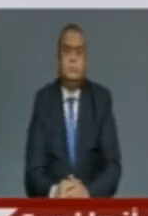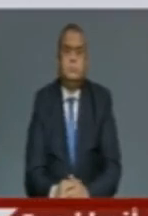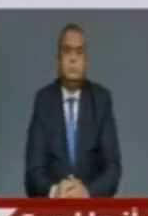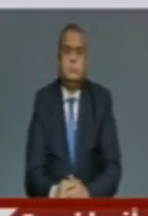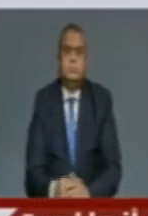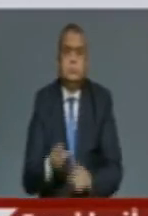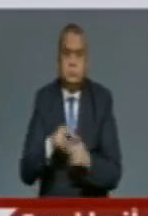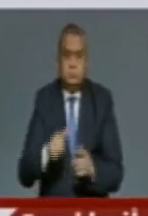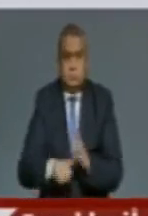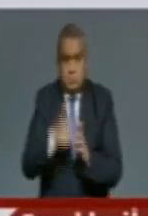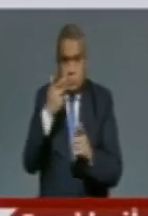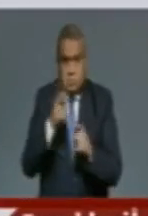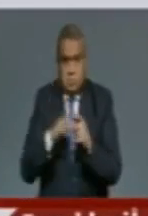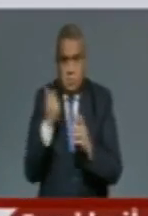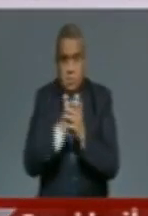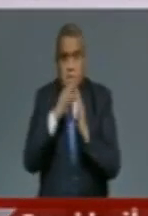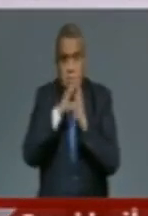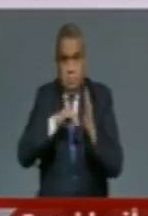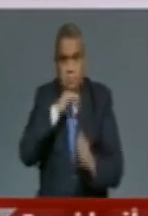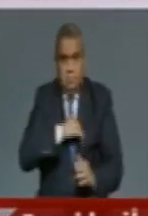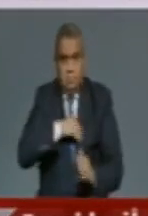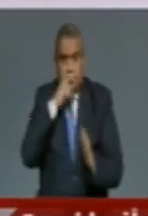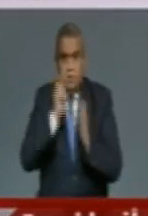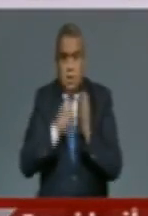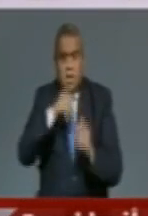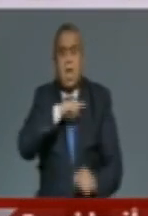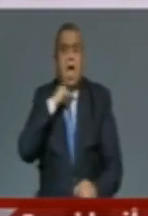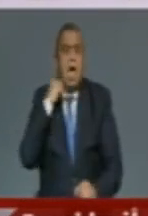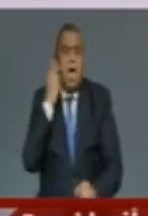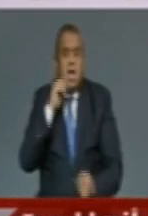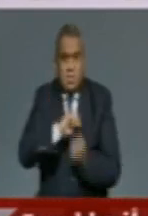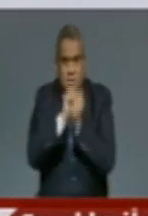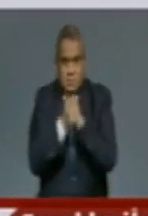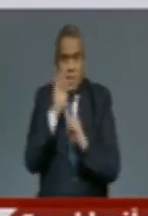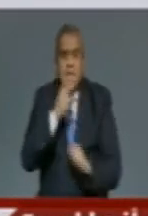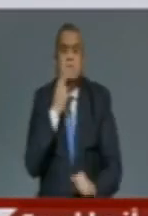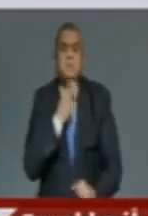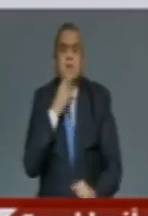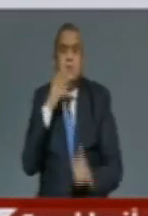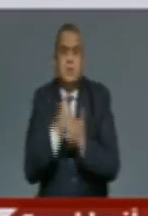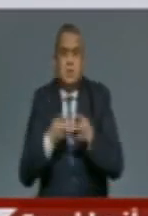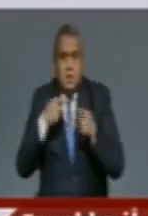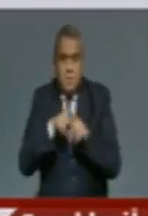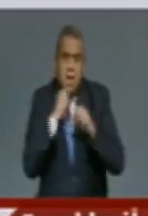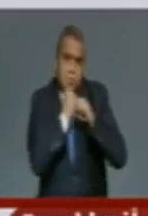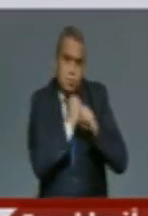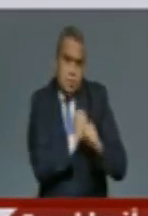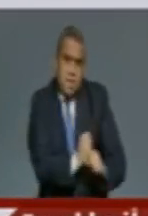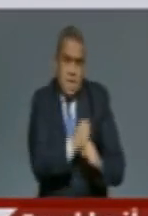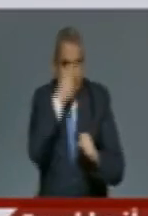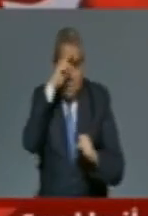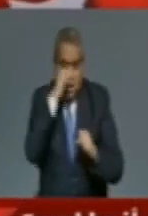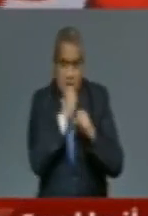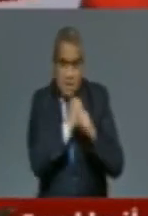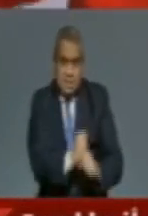وبالتالي فإننا نقدر أن النمو الأخضر ليس بديلا عن التنمية المستدامة وإنما محفزا لها.